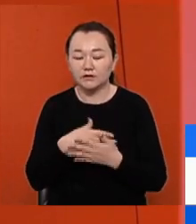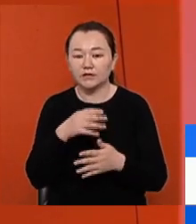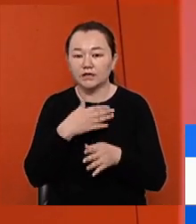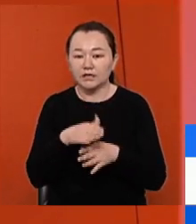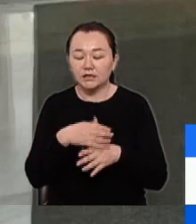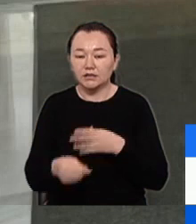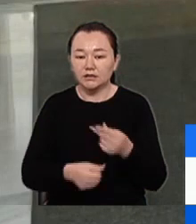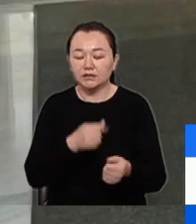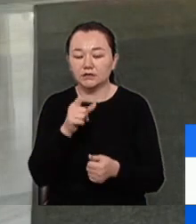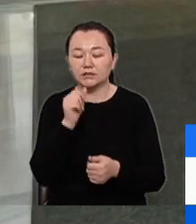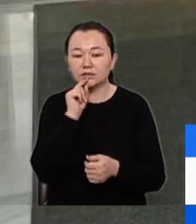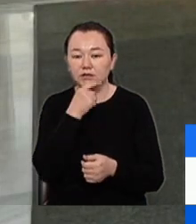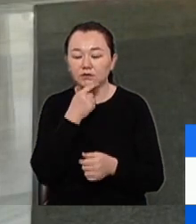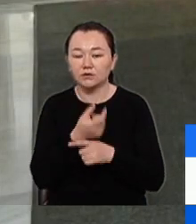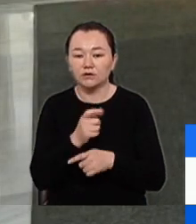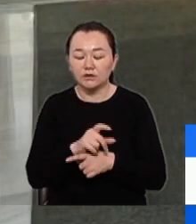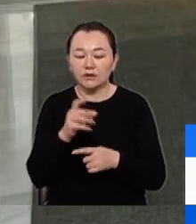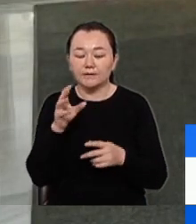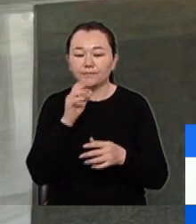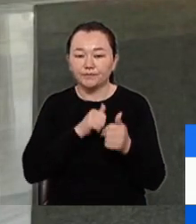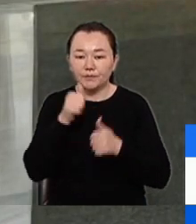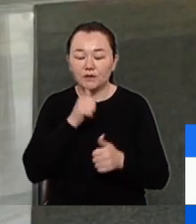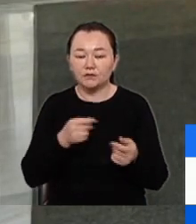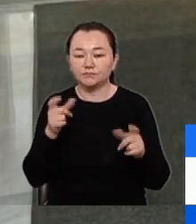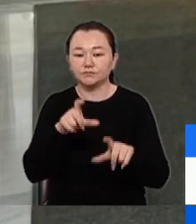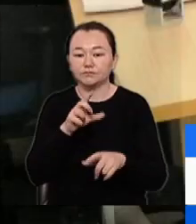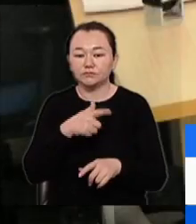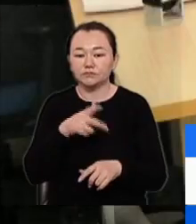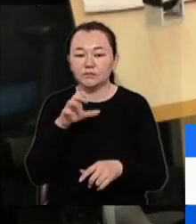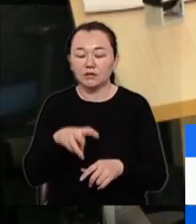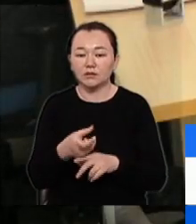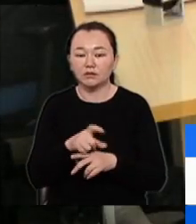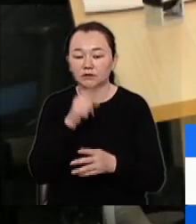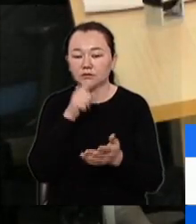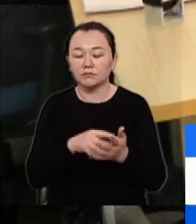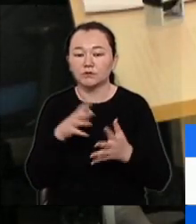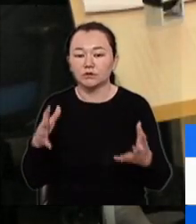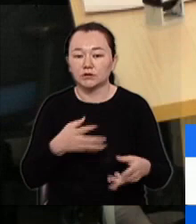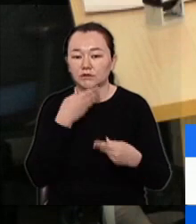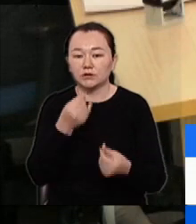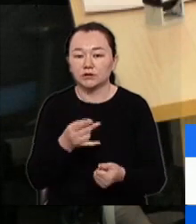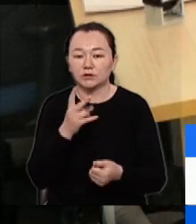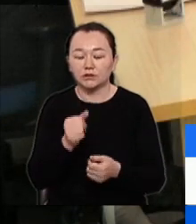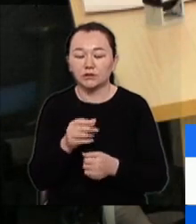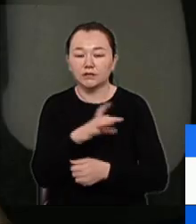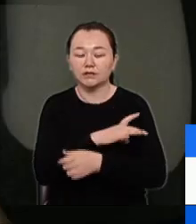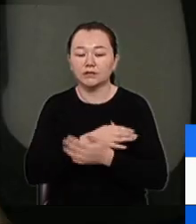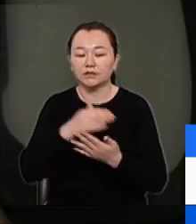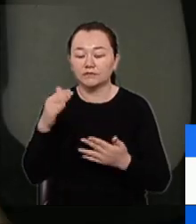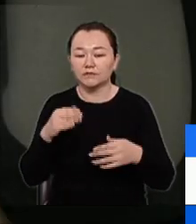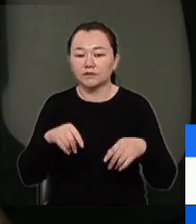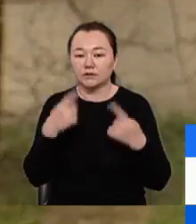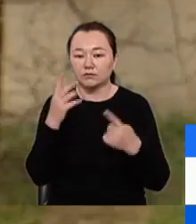кредиты из-за экономики сложным испытанием станет рост стоимости ГСМ это окажет большое давление на инфляцию уверены